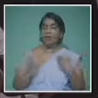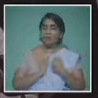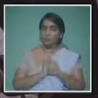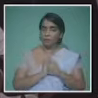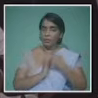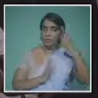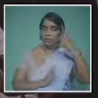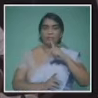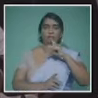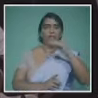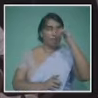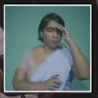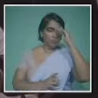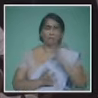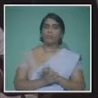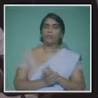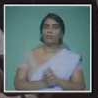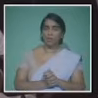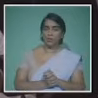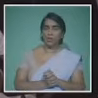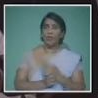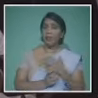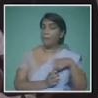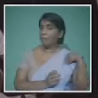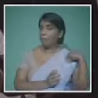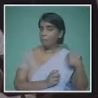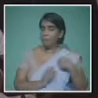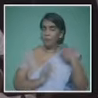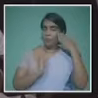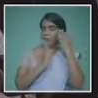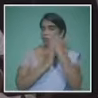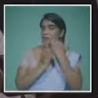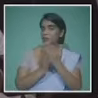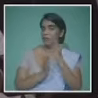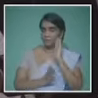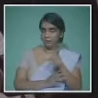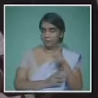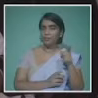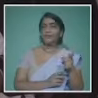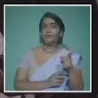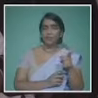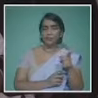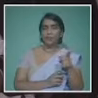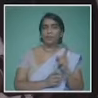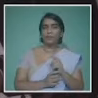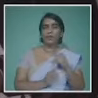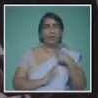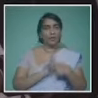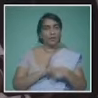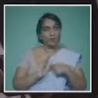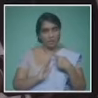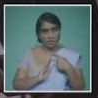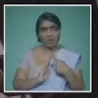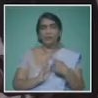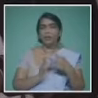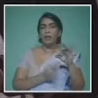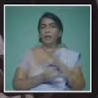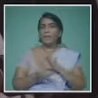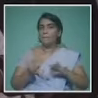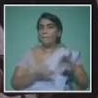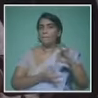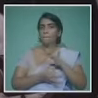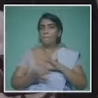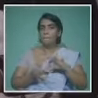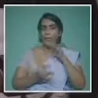නියෝජ්‍ය කතානායකතුමනි. මූලික කොන්දේසිය තමයි මේ රටේ